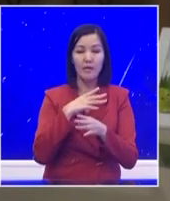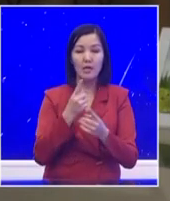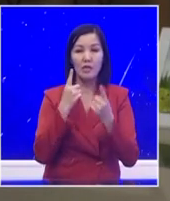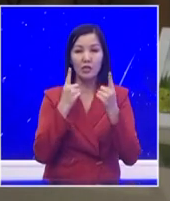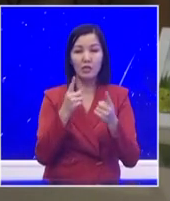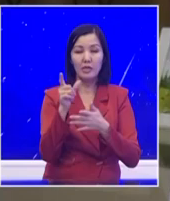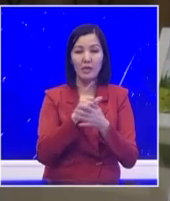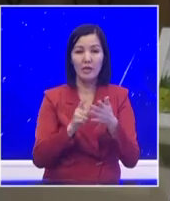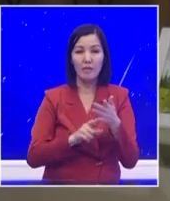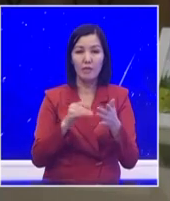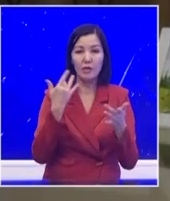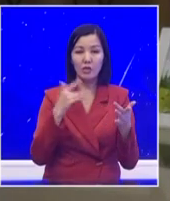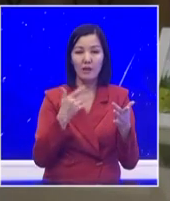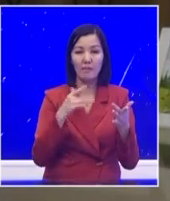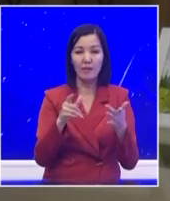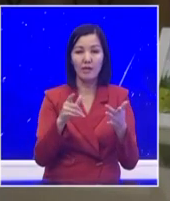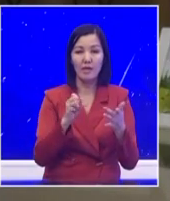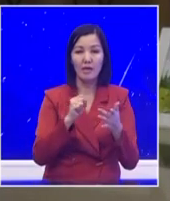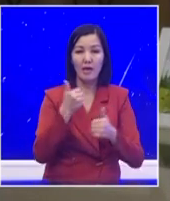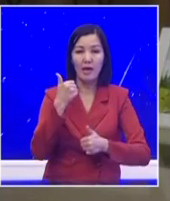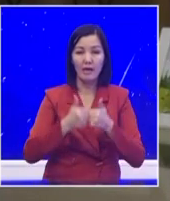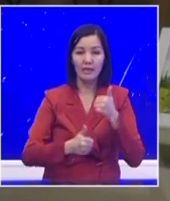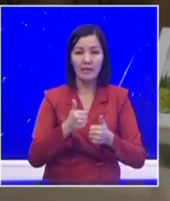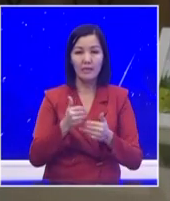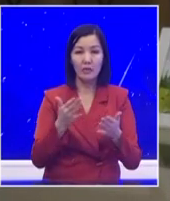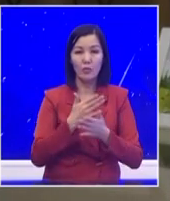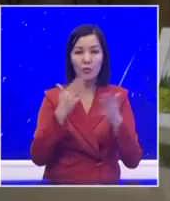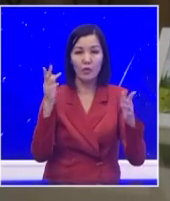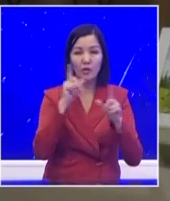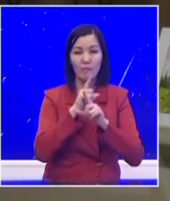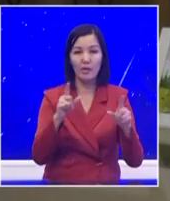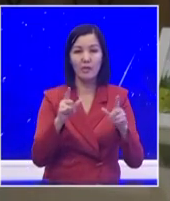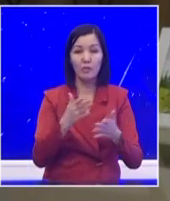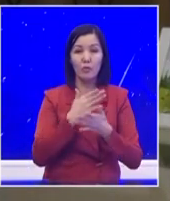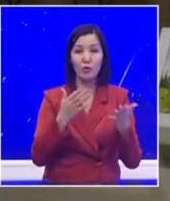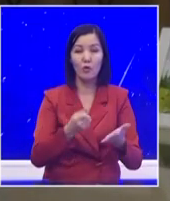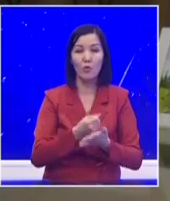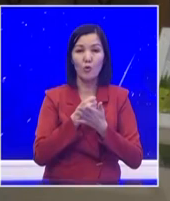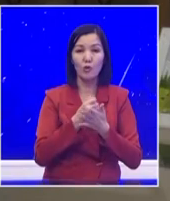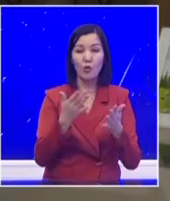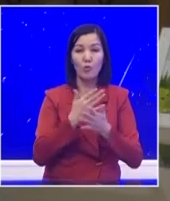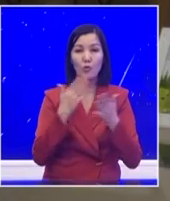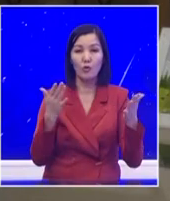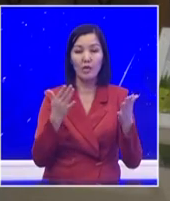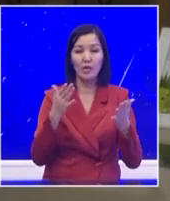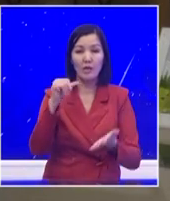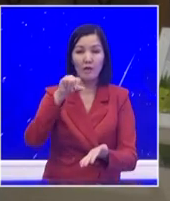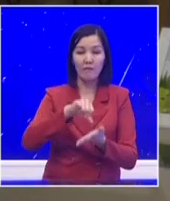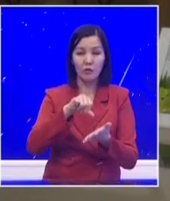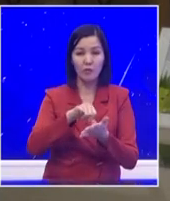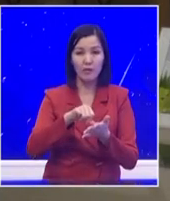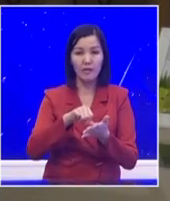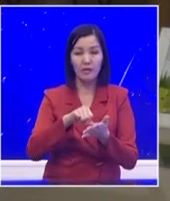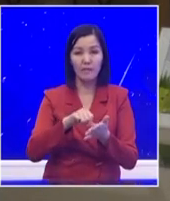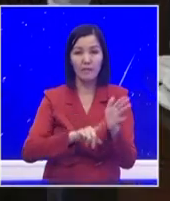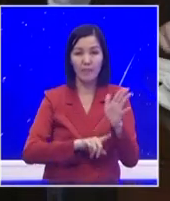Жамбыл айтысын айта кететін болсақ, бұл үлкен қазіргі мектеп оқушыларының үлкен деген қолдау, үлкен сахнаға шығуына деген бір